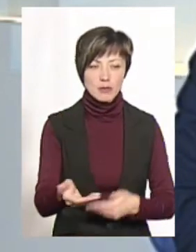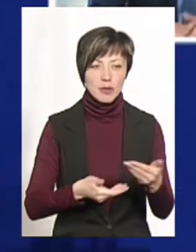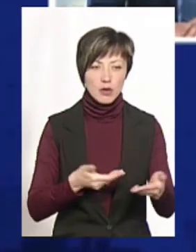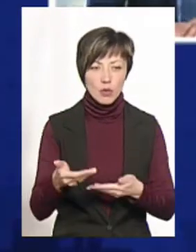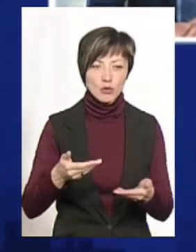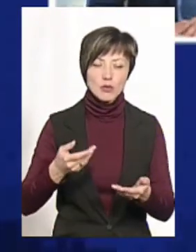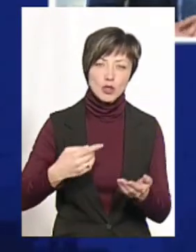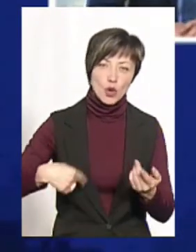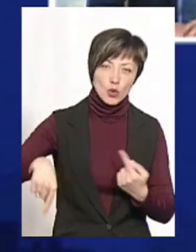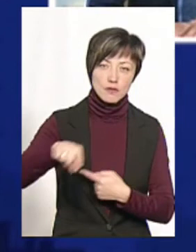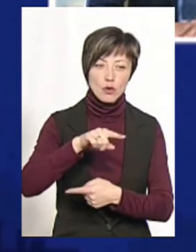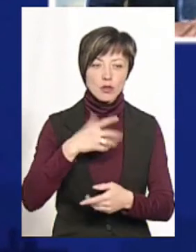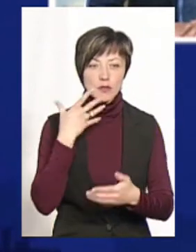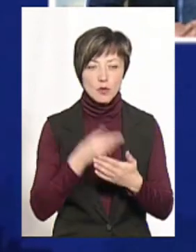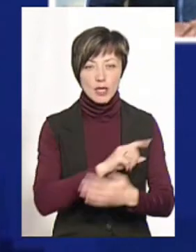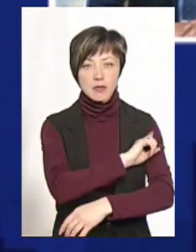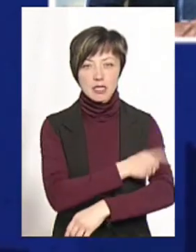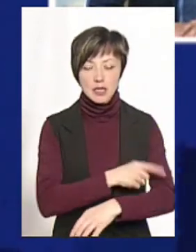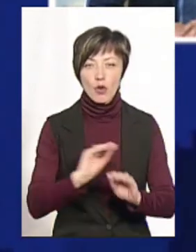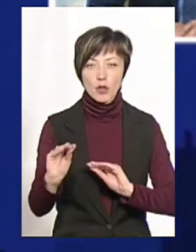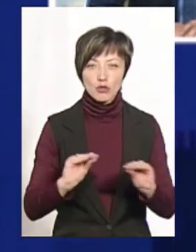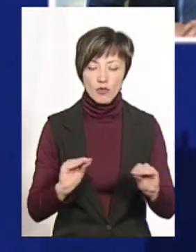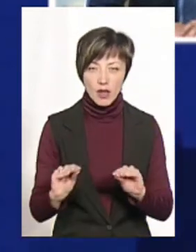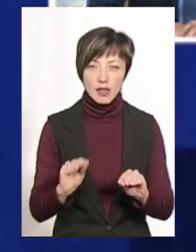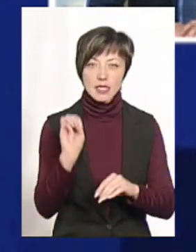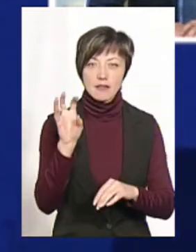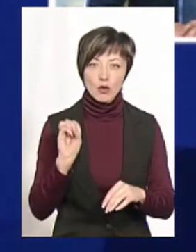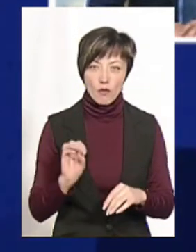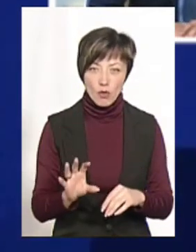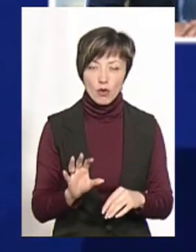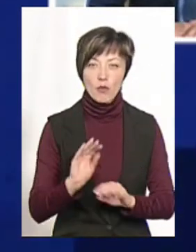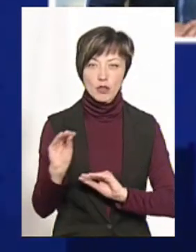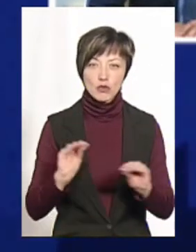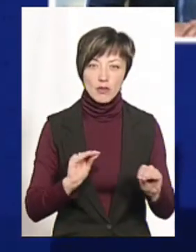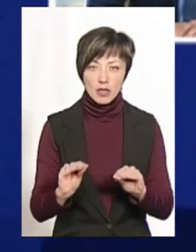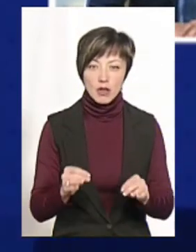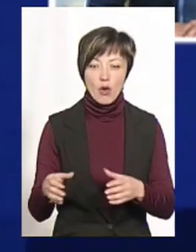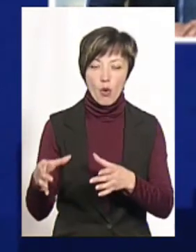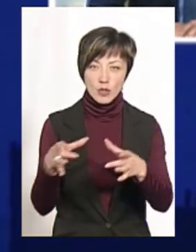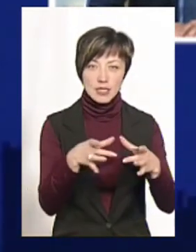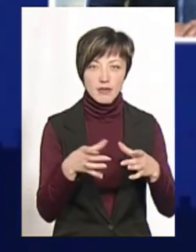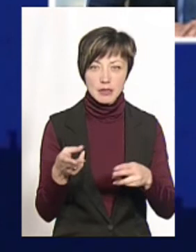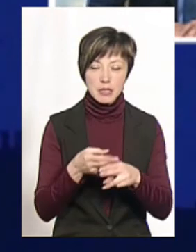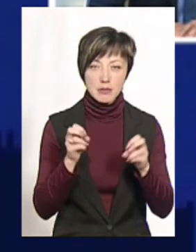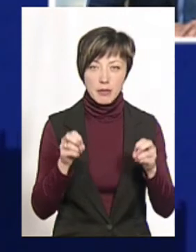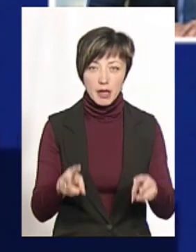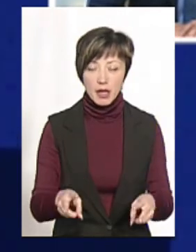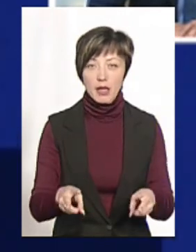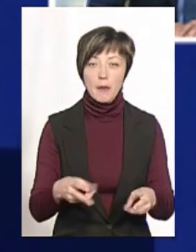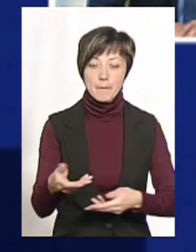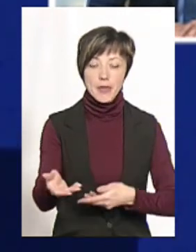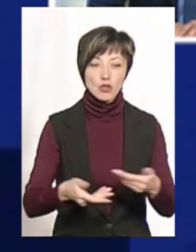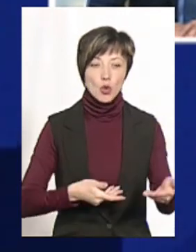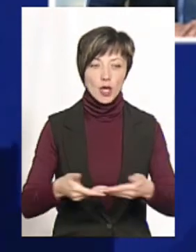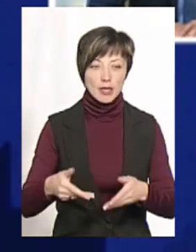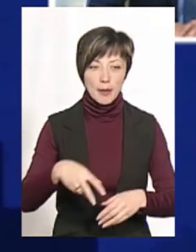із розворотом. Ми своїми силами облаштували там світлофор, облаштували там острівець безпеки, облаштували там